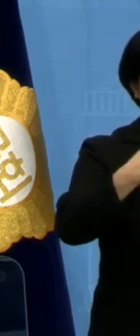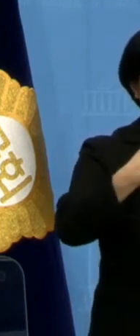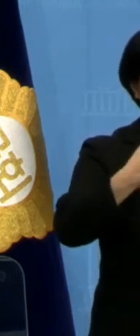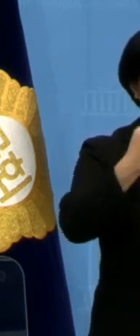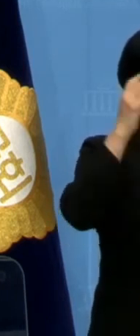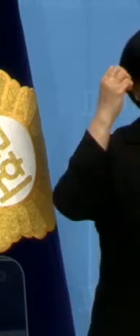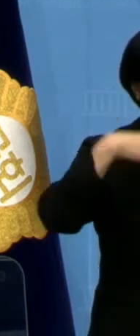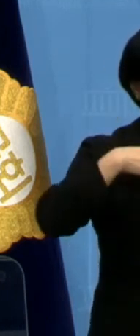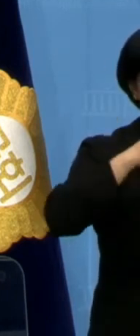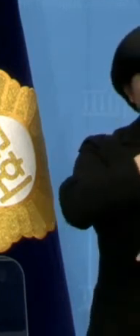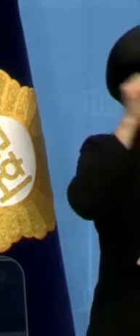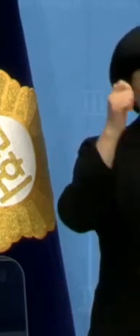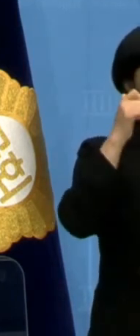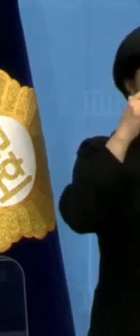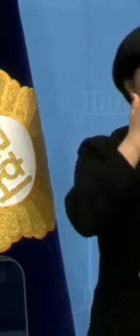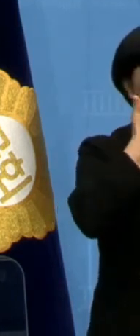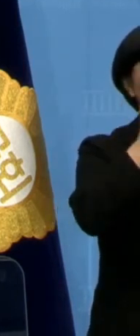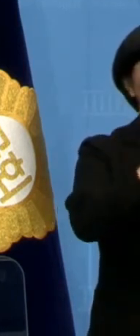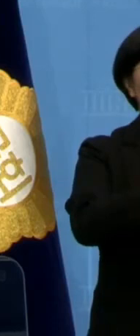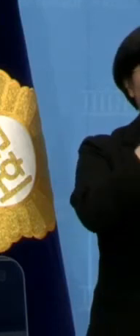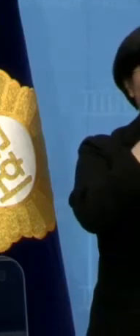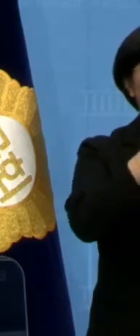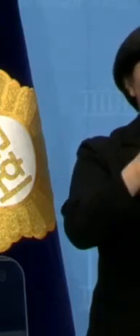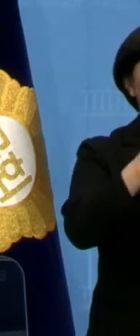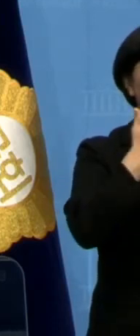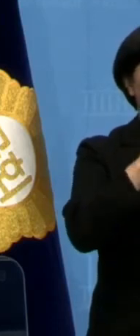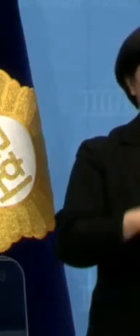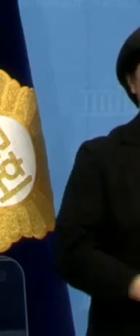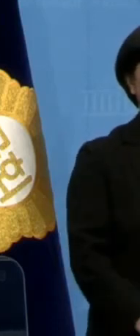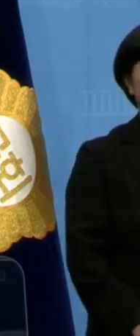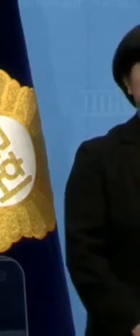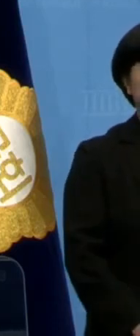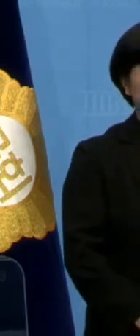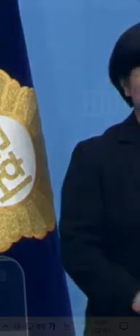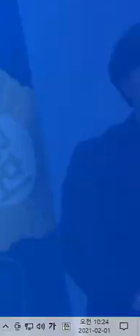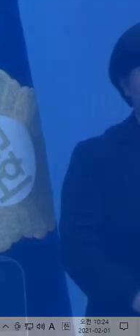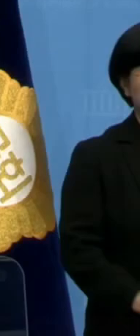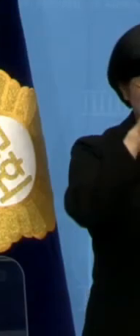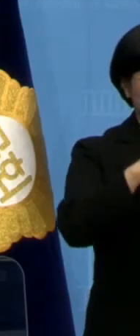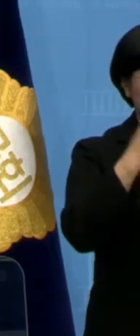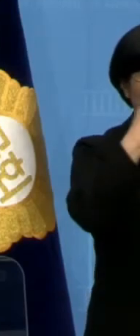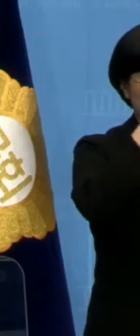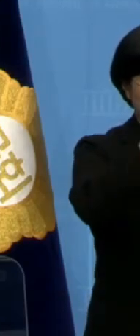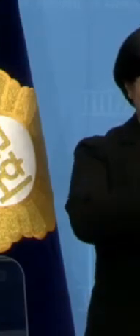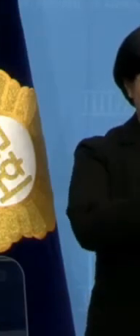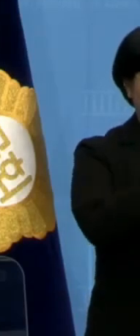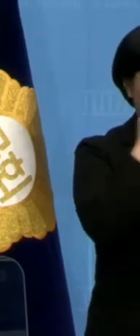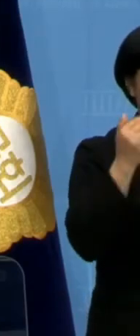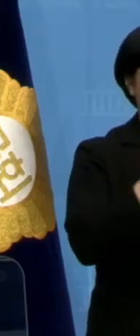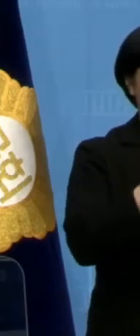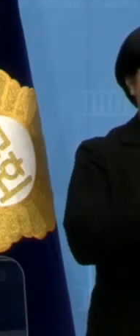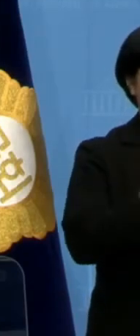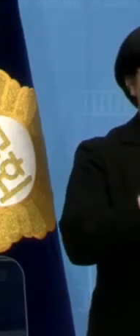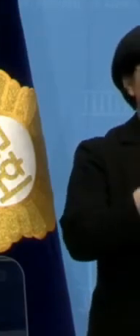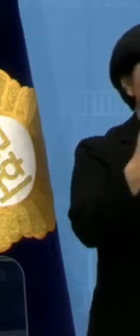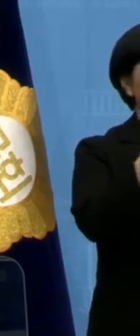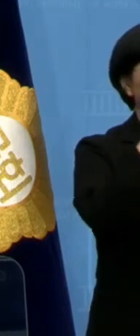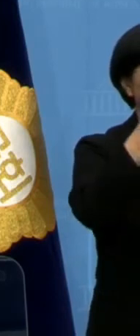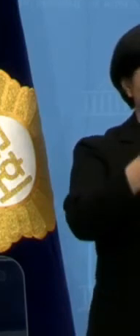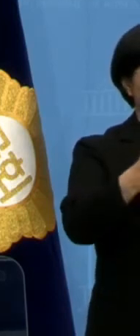합격하지 못했을 가능성이 높다고 판단했다. 이 모든 것이 검찰 수사 결과 확인된 사실이며 1심